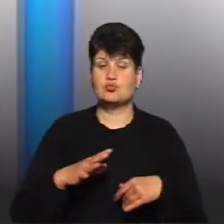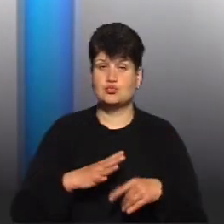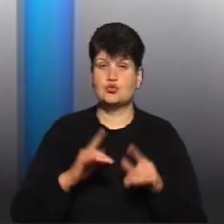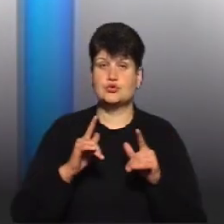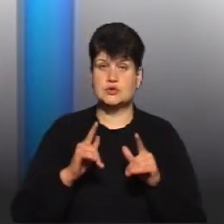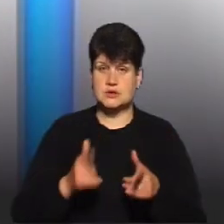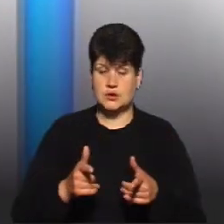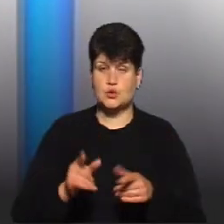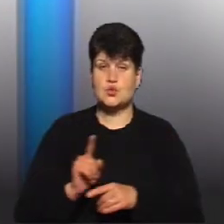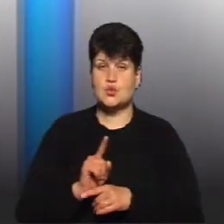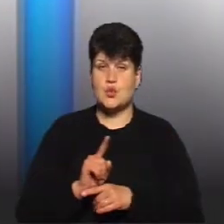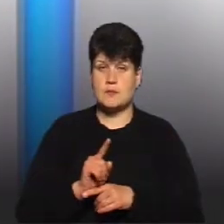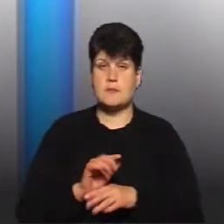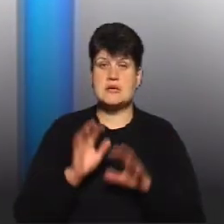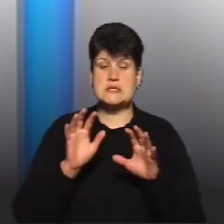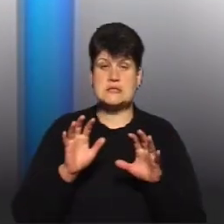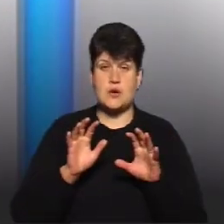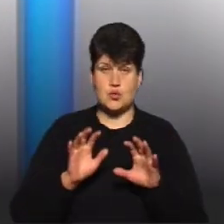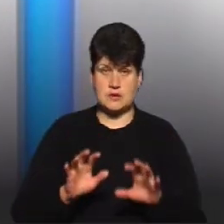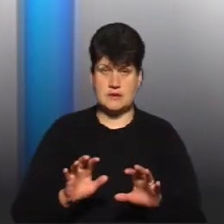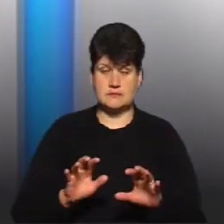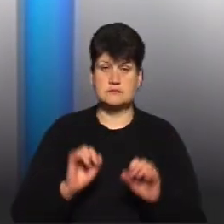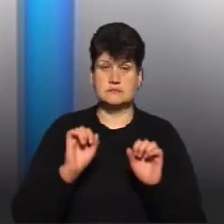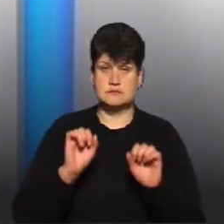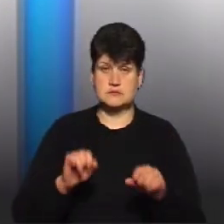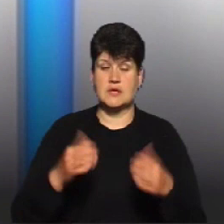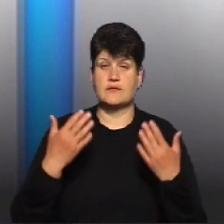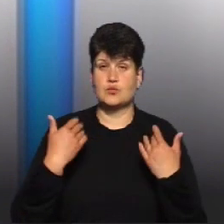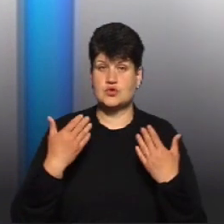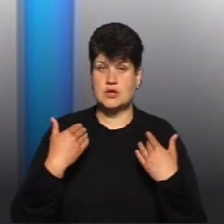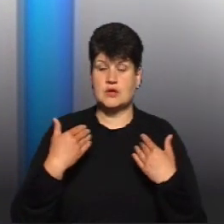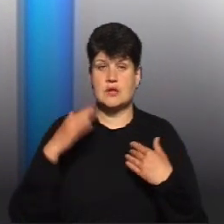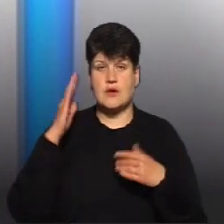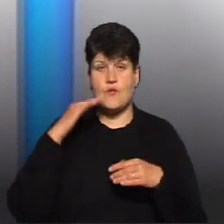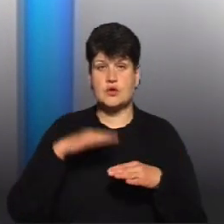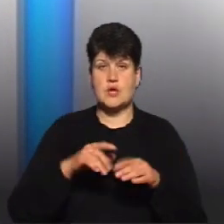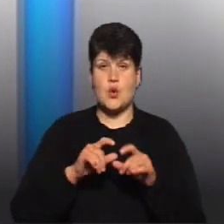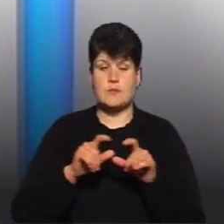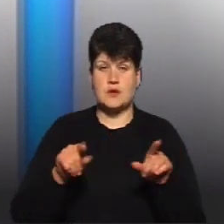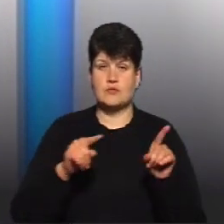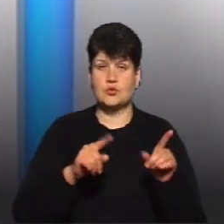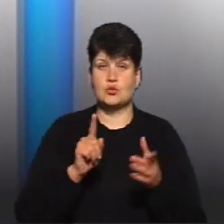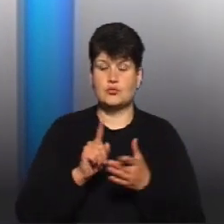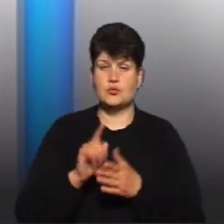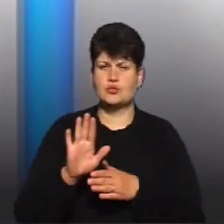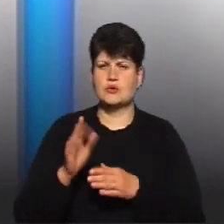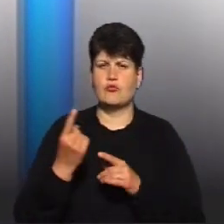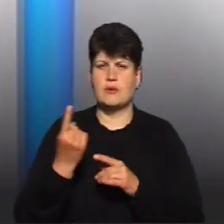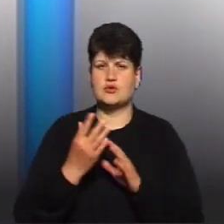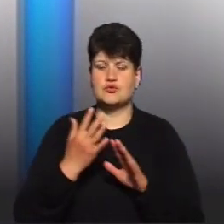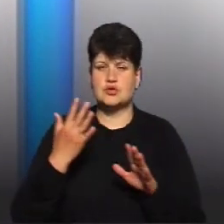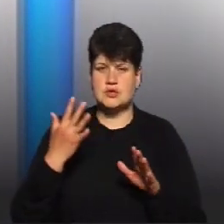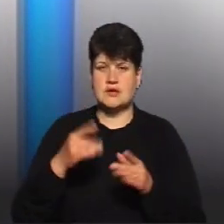нормами законодавства придатне для відпочинку на водних об'єктах, воно повинно бути в першу чергу визначено місцевими